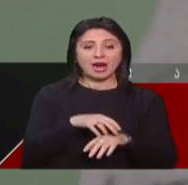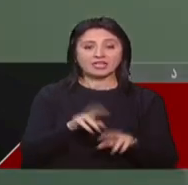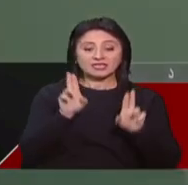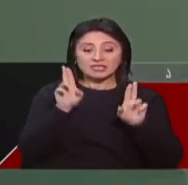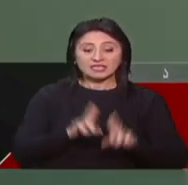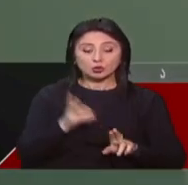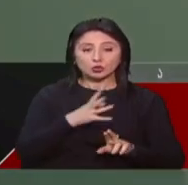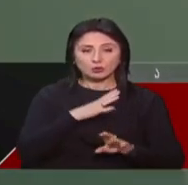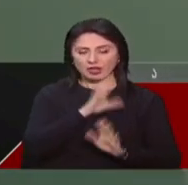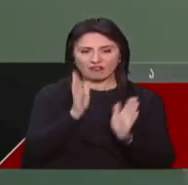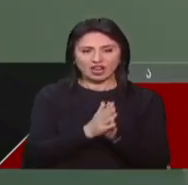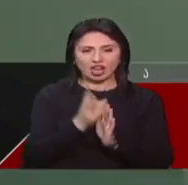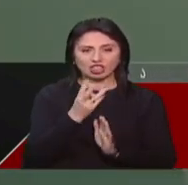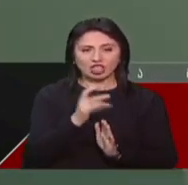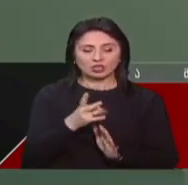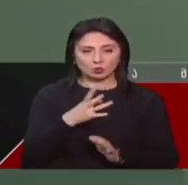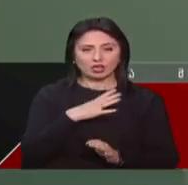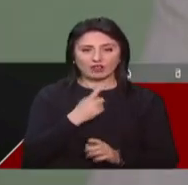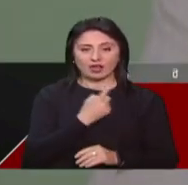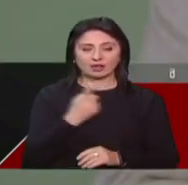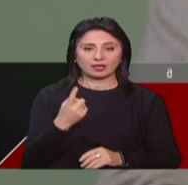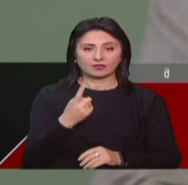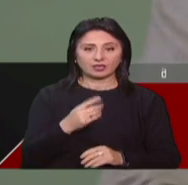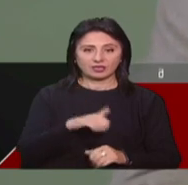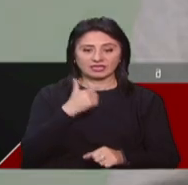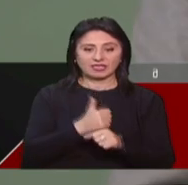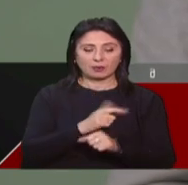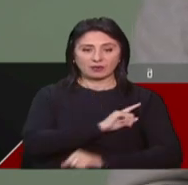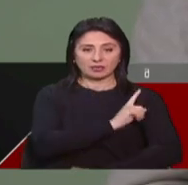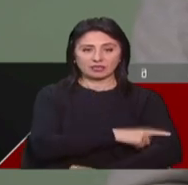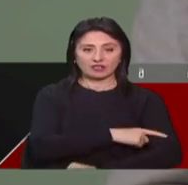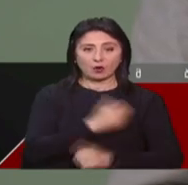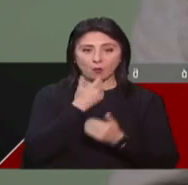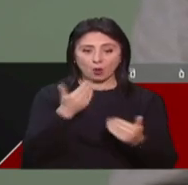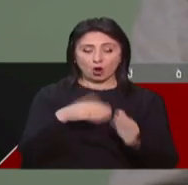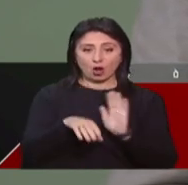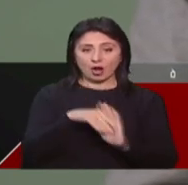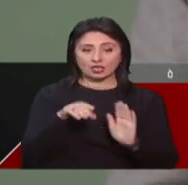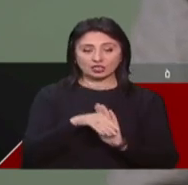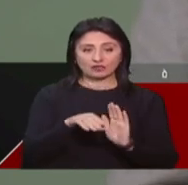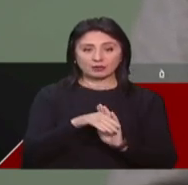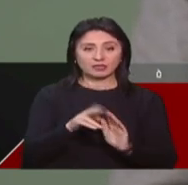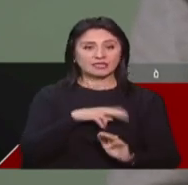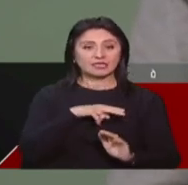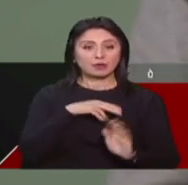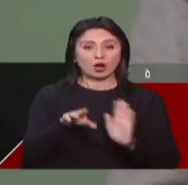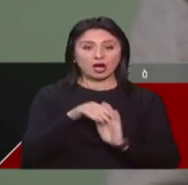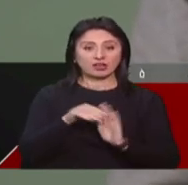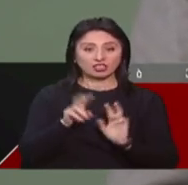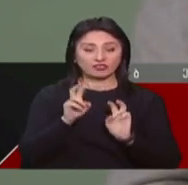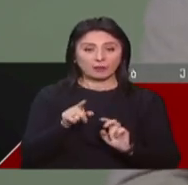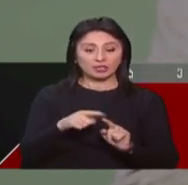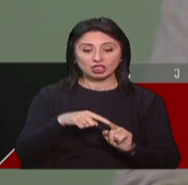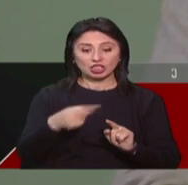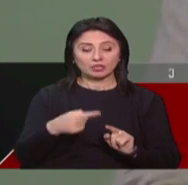წესით უნდა ჰქონოდა ყველა შანსი ყოფილიყო ერთ-ერთი წამყვანი ძალა. ბოლო არჩევნების, ანუ საპარლამენტო არჩევნების გულისხმობა, ამის